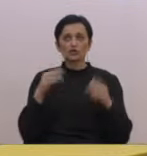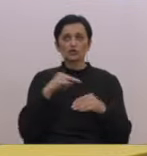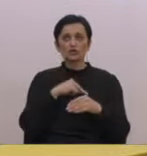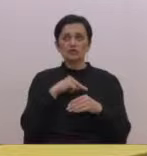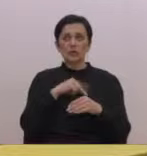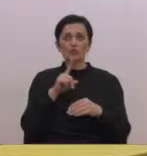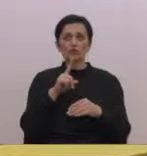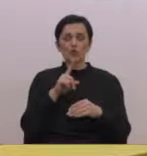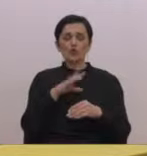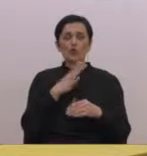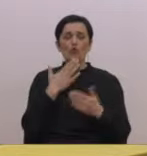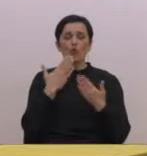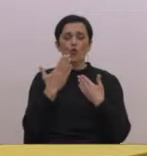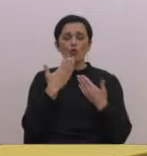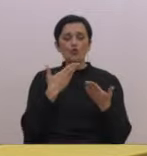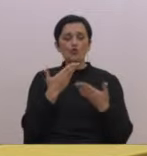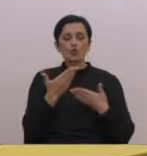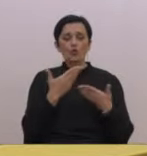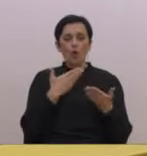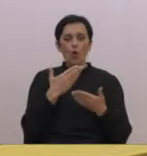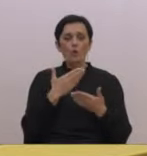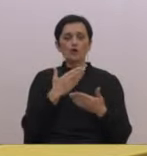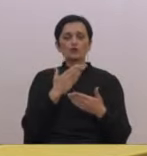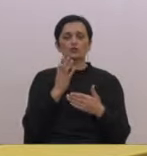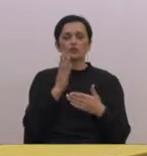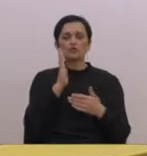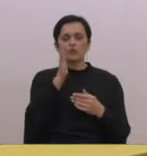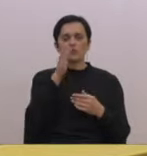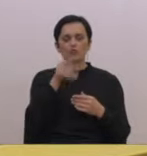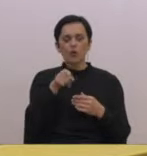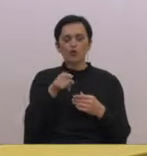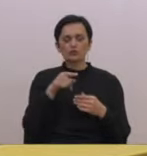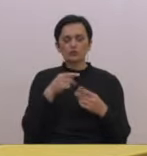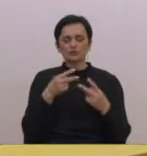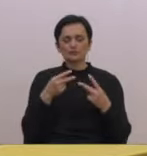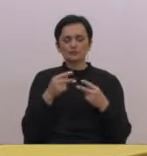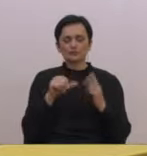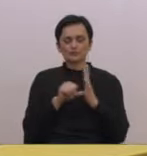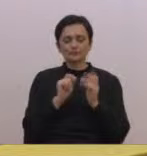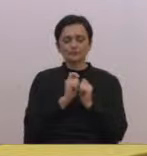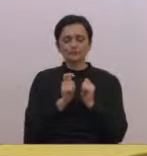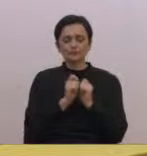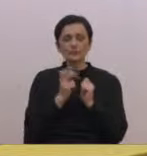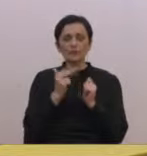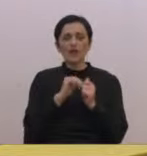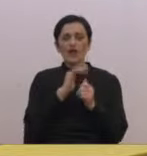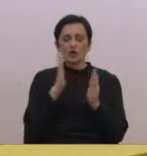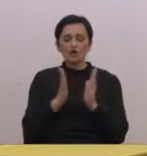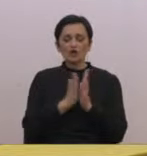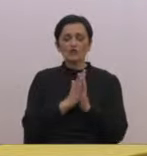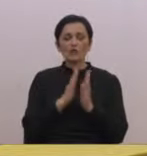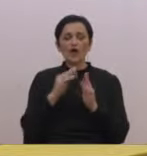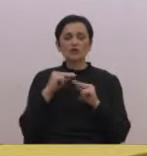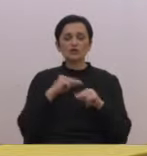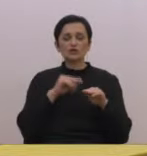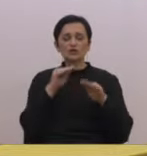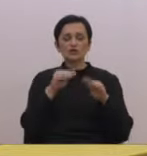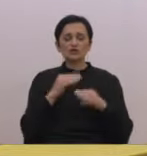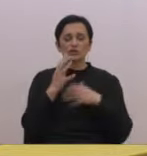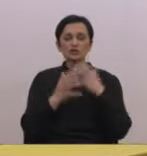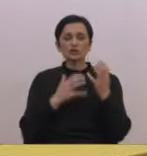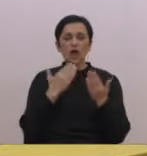იმისთვის, რომ ქონდა კომუნიკაცია პოტენციურ ინვესტორებთან, ასევე დაუმუშავეთ tehnicurat, ყველა პირობა, საერთაშორისო საკონსულტაციო